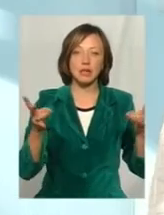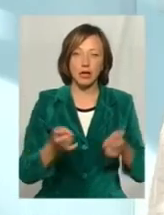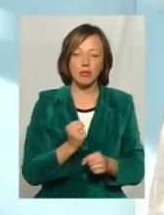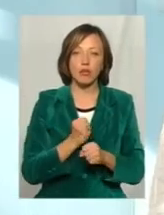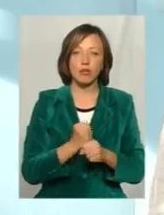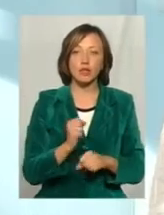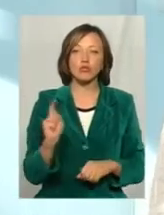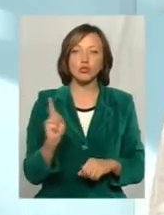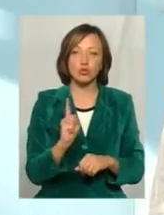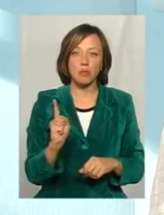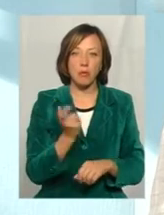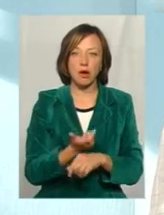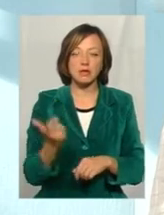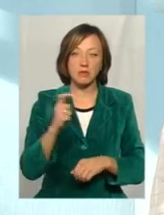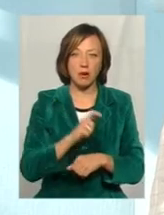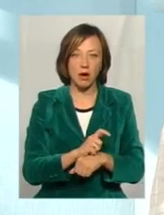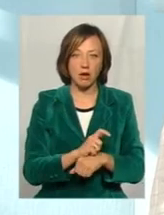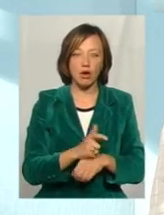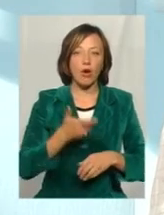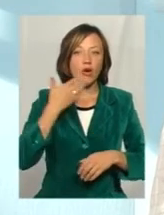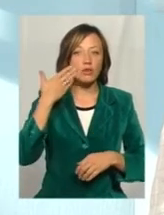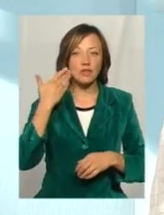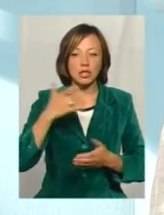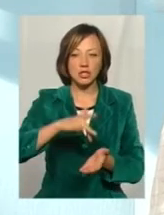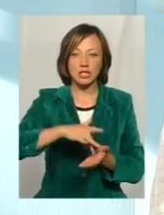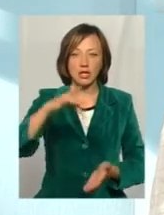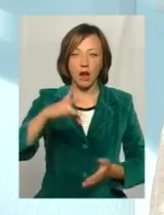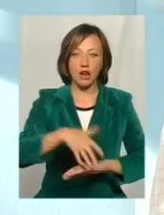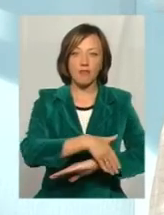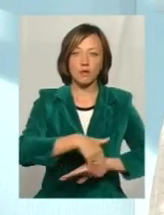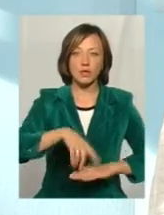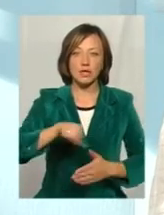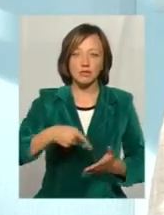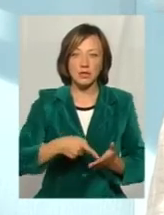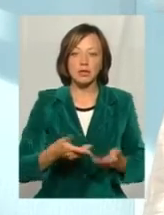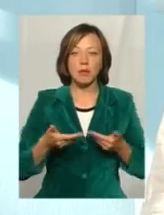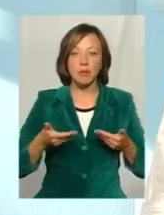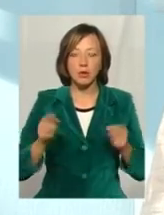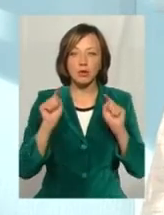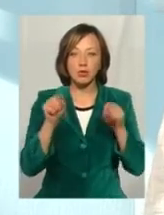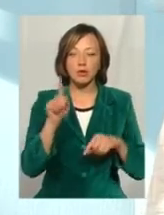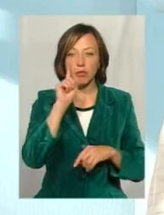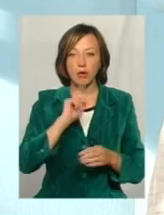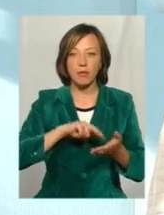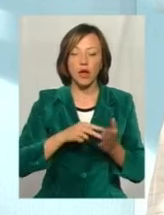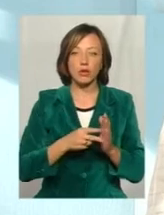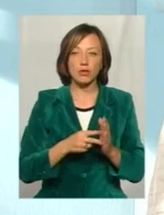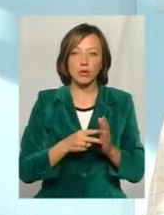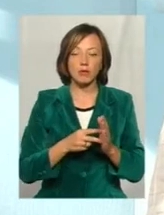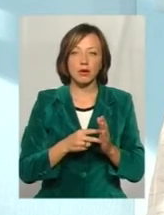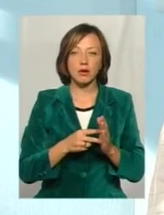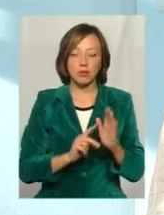щоб максимально розвантажити центральні вулиці міста. Ми туди поки що плануємо запустити